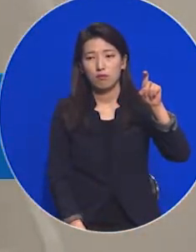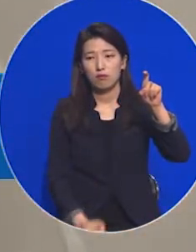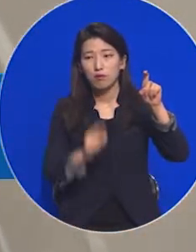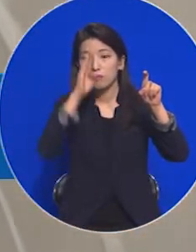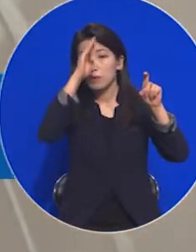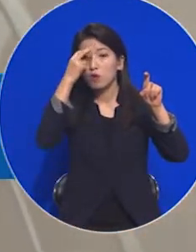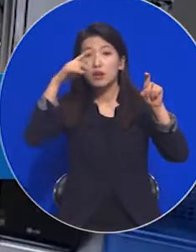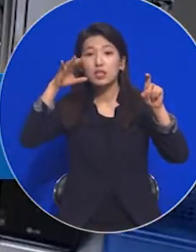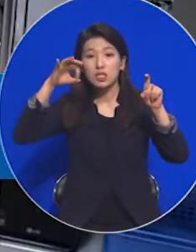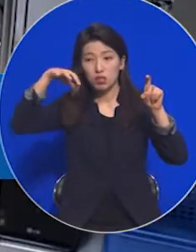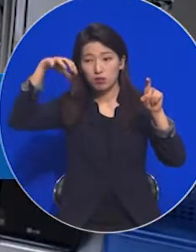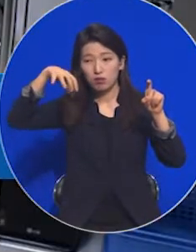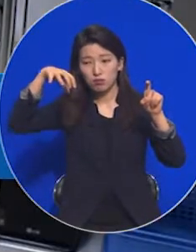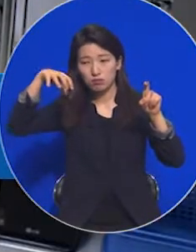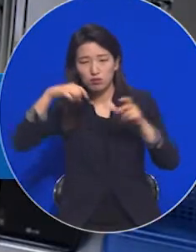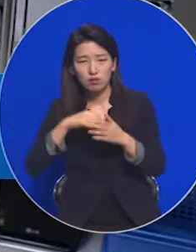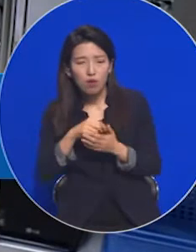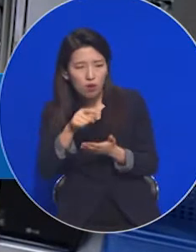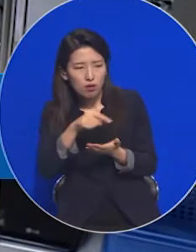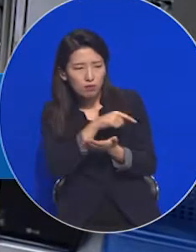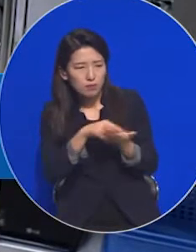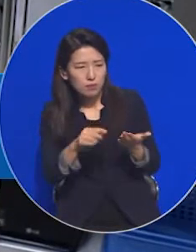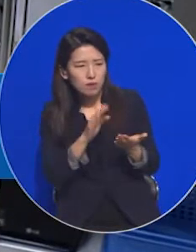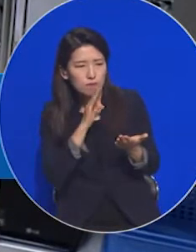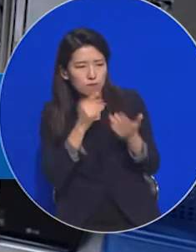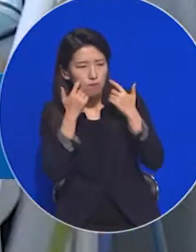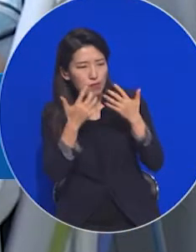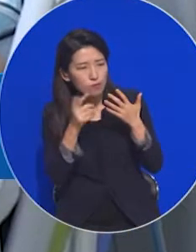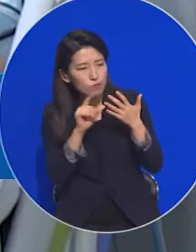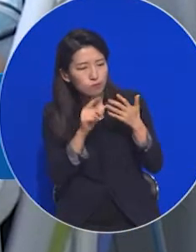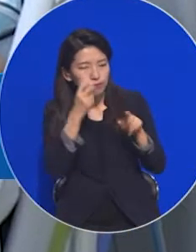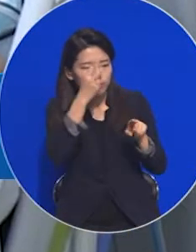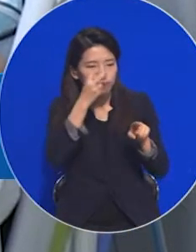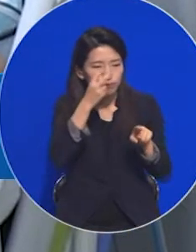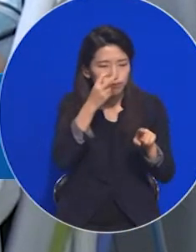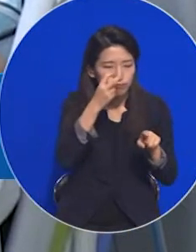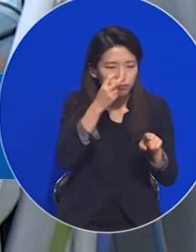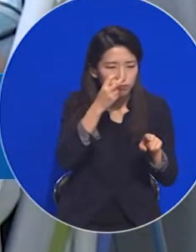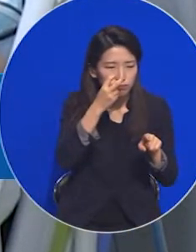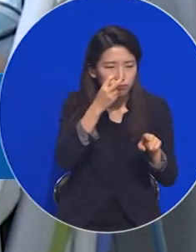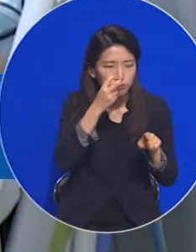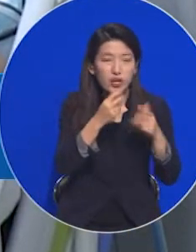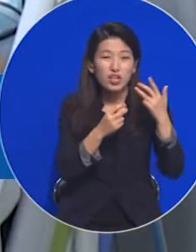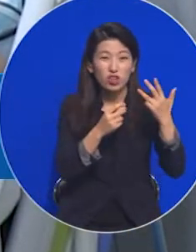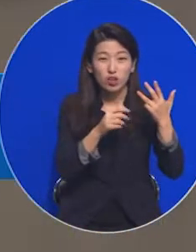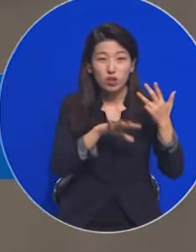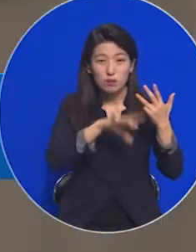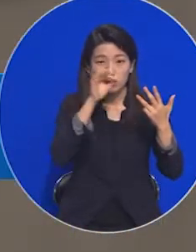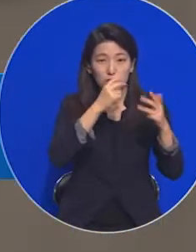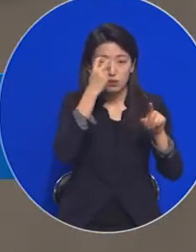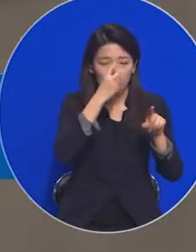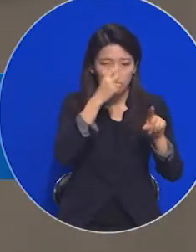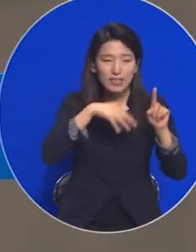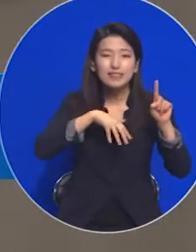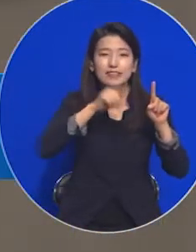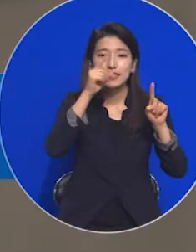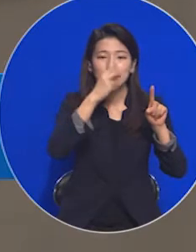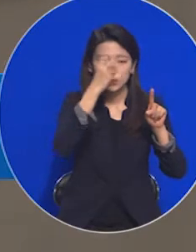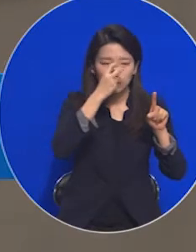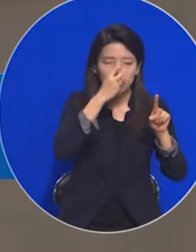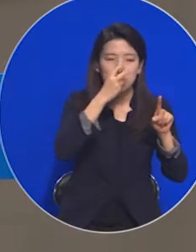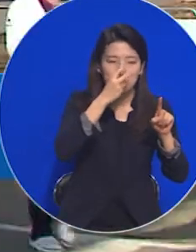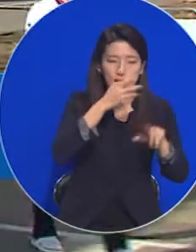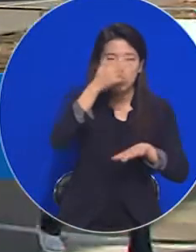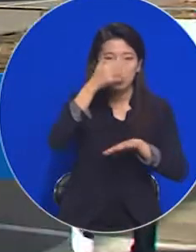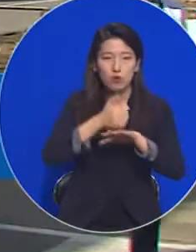코로나19 예방접종 피해조사반이 지난 6일까지 보고된 접종 후 사망 신고 사례 8건에 대한 1차 조사 결과를